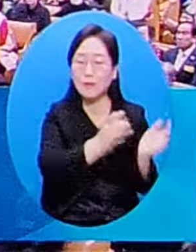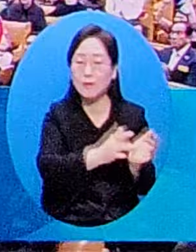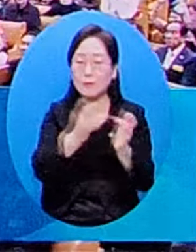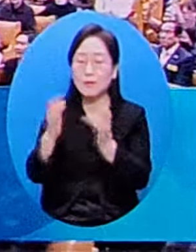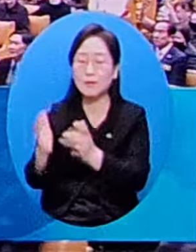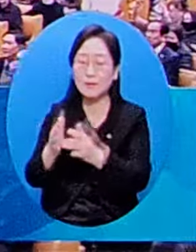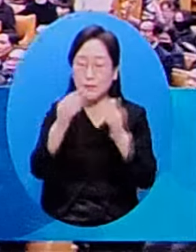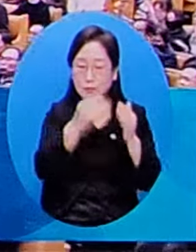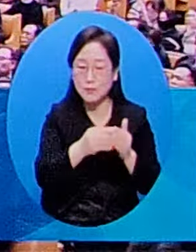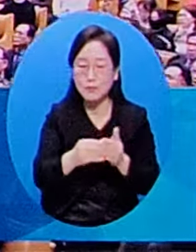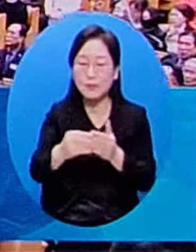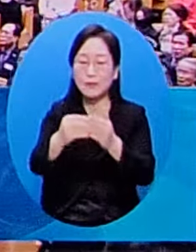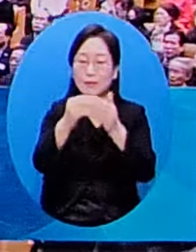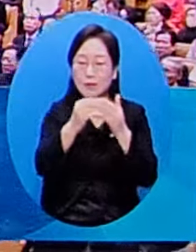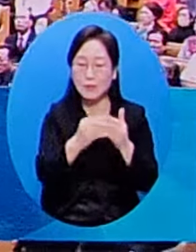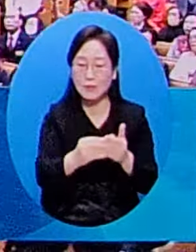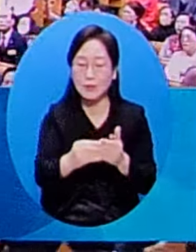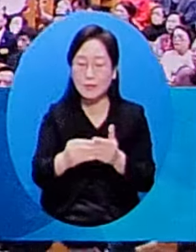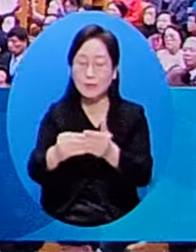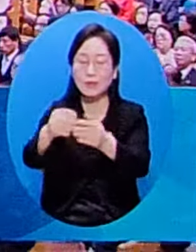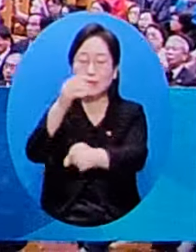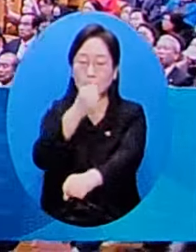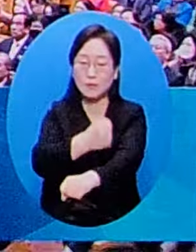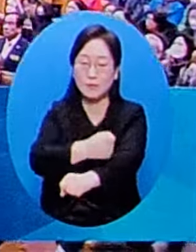가도록 예수